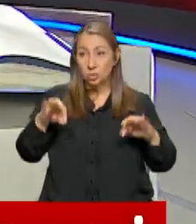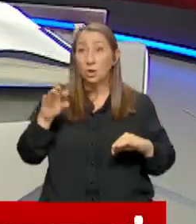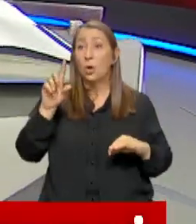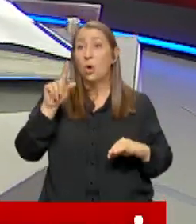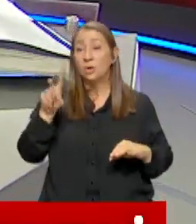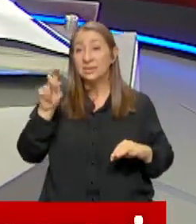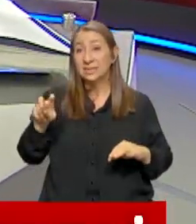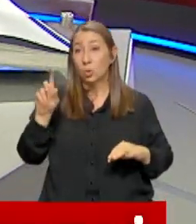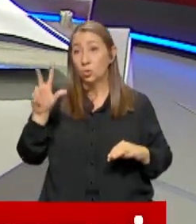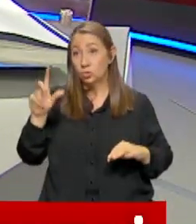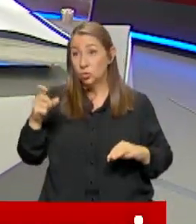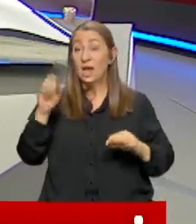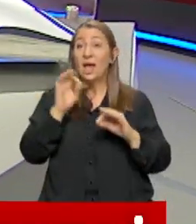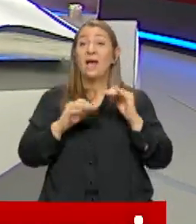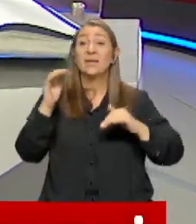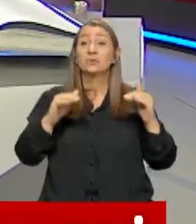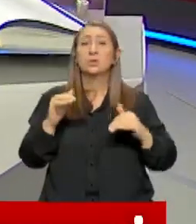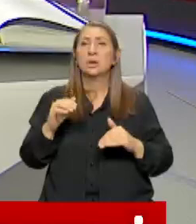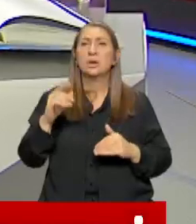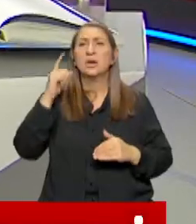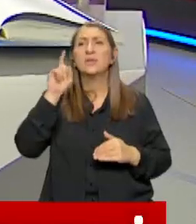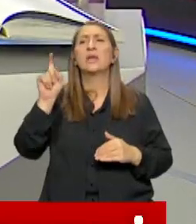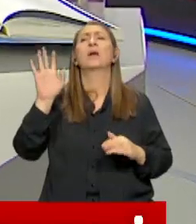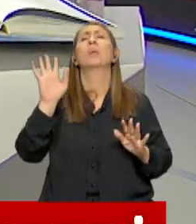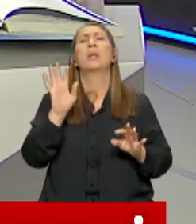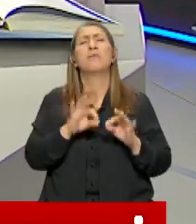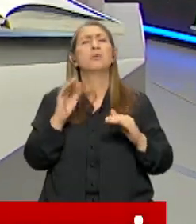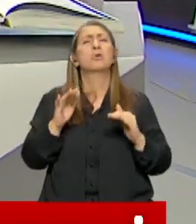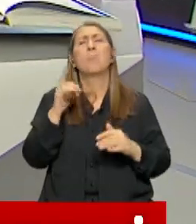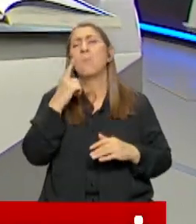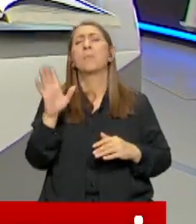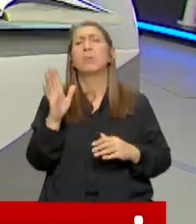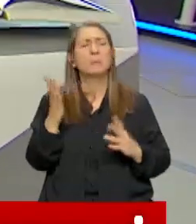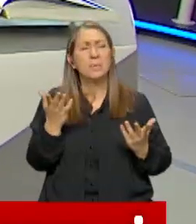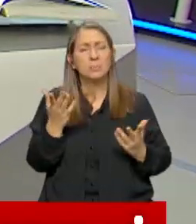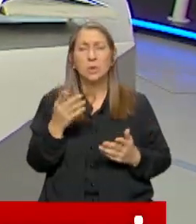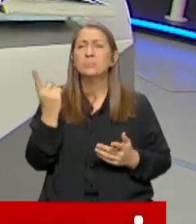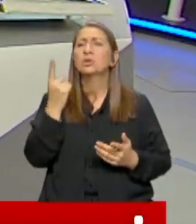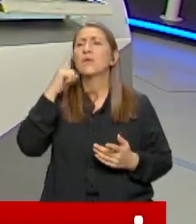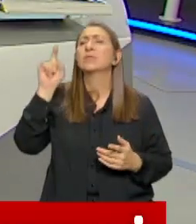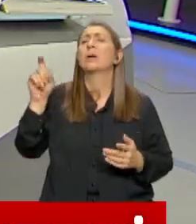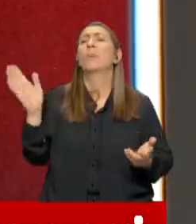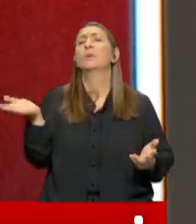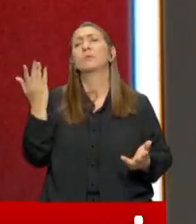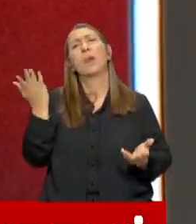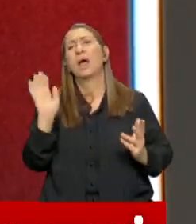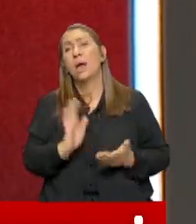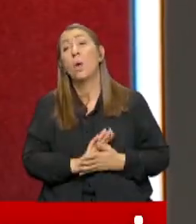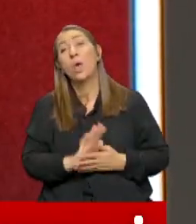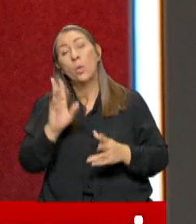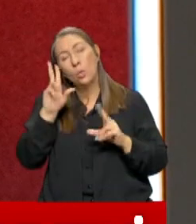18-39 enflasyonda takılmayalım diyorlar enflasyona takılmayalım mı Ne yapalım Tabi öyle hiçbir şeye takılmayalım yani Öyle